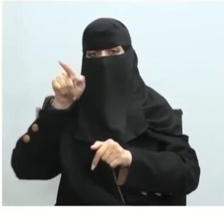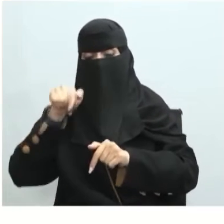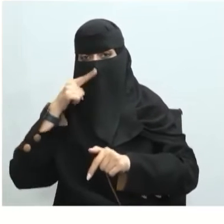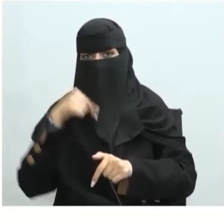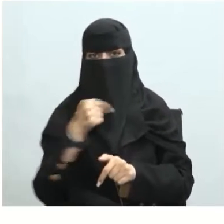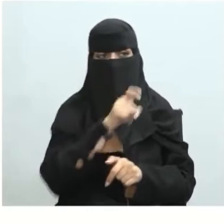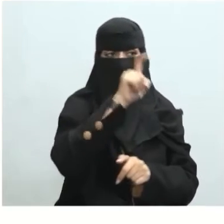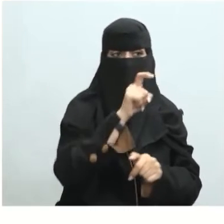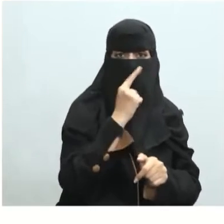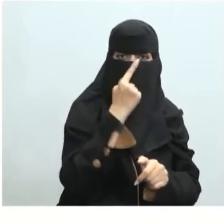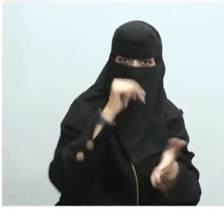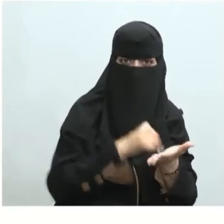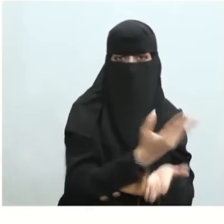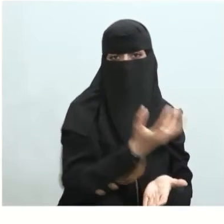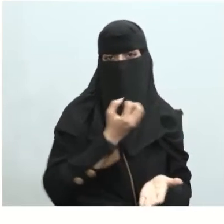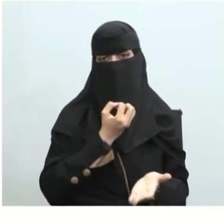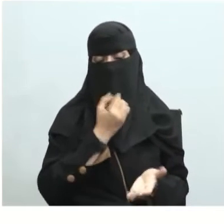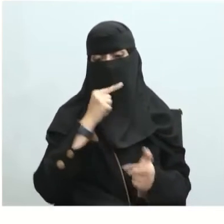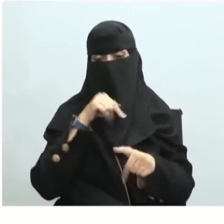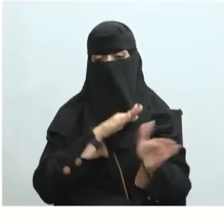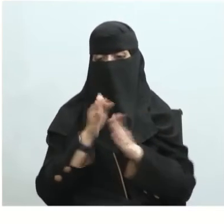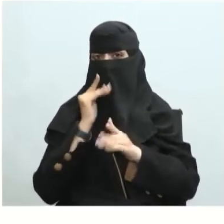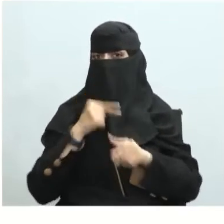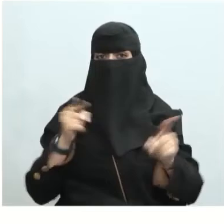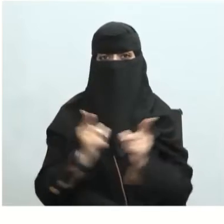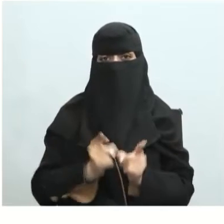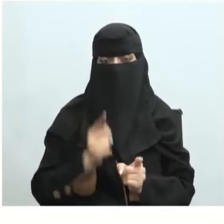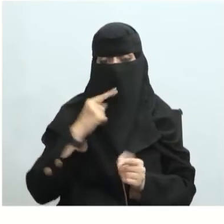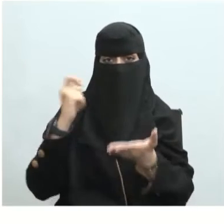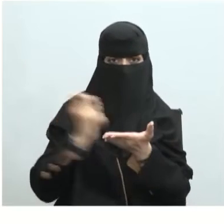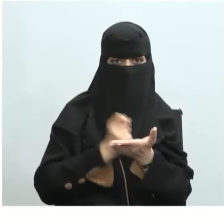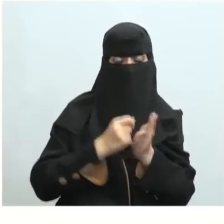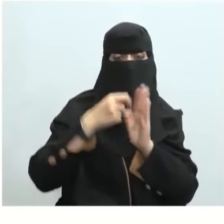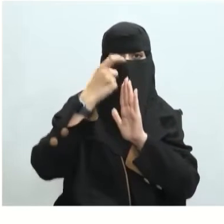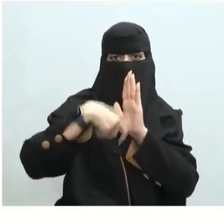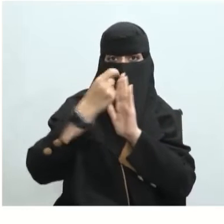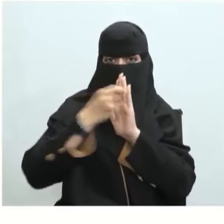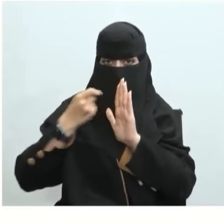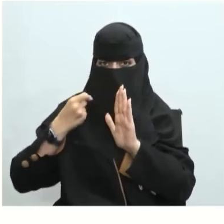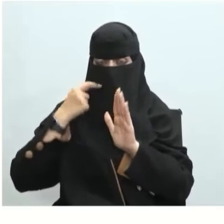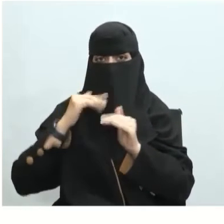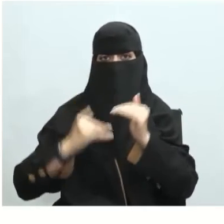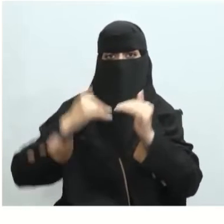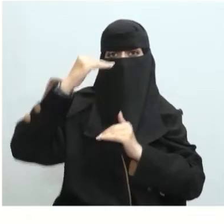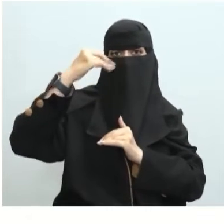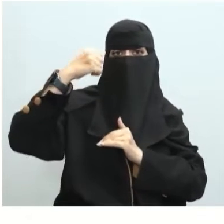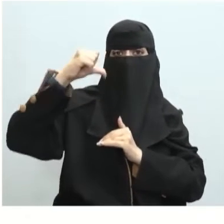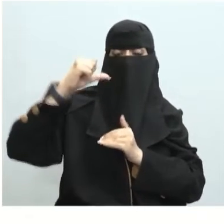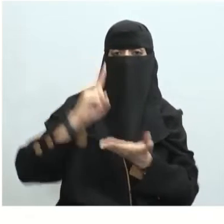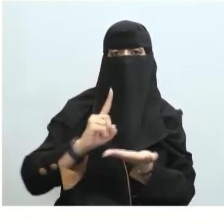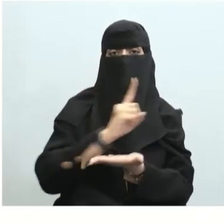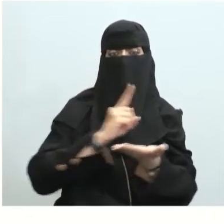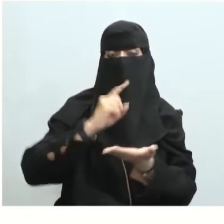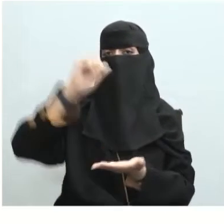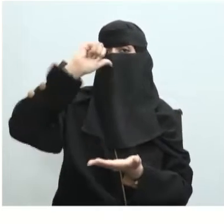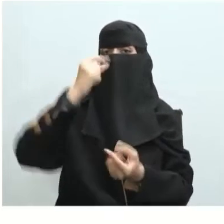بها اذا طلب منك اذا طلب منك ان المطلوب الاول تكتب تقريرا الى معالي وزير البيئه والمياه